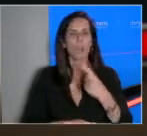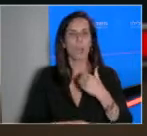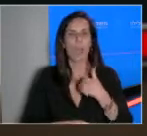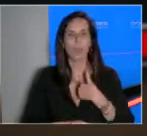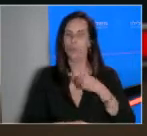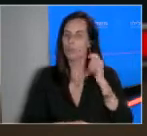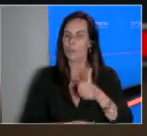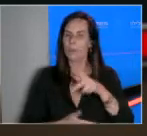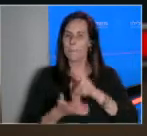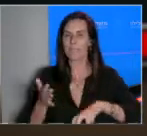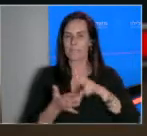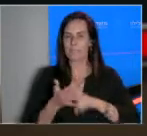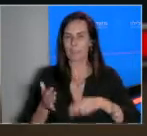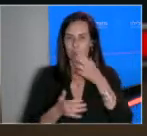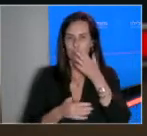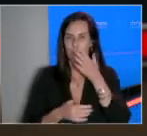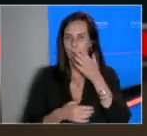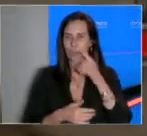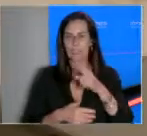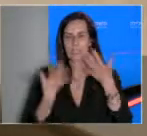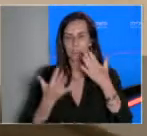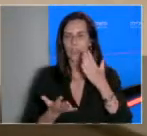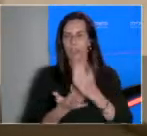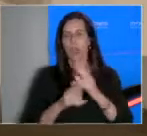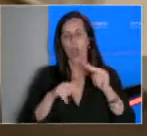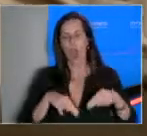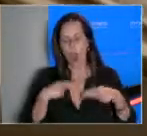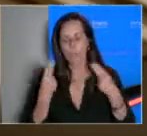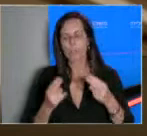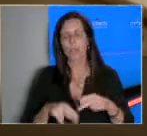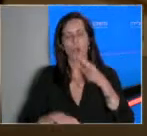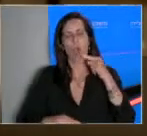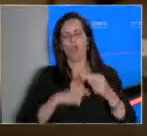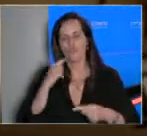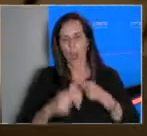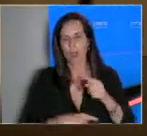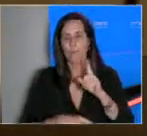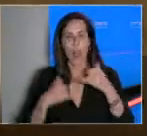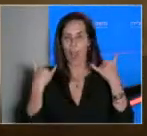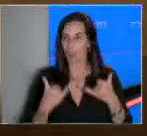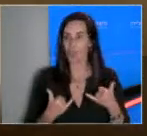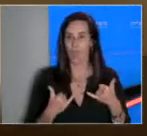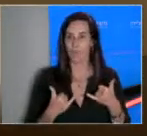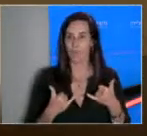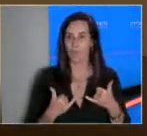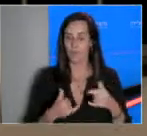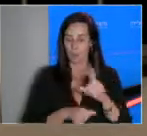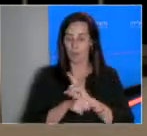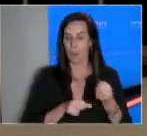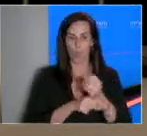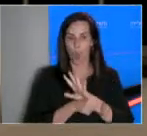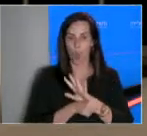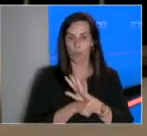אנחנו משלמים מיסים. זה סיפור שאנחנו חוזרים עליו כל שנה מחדש. אבל עכשיו, בזמן